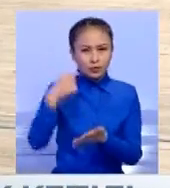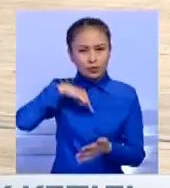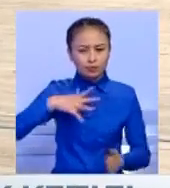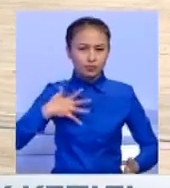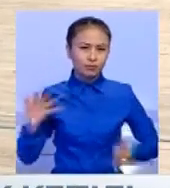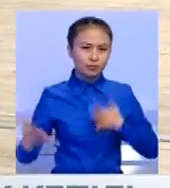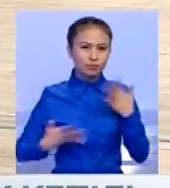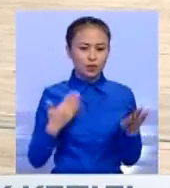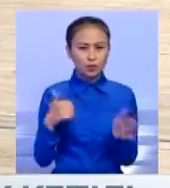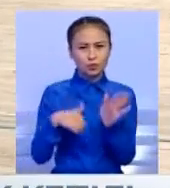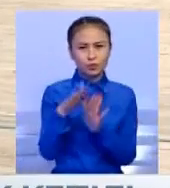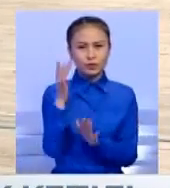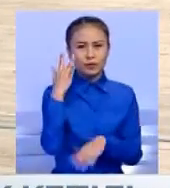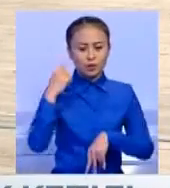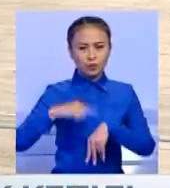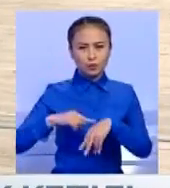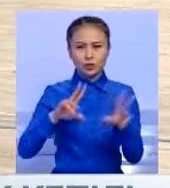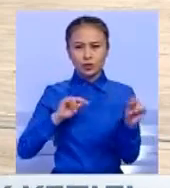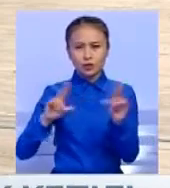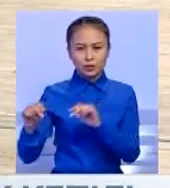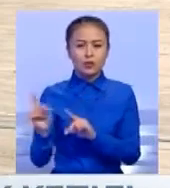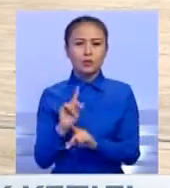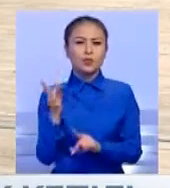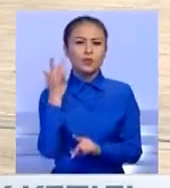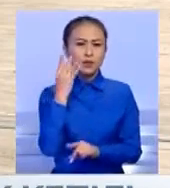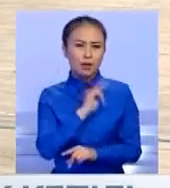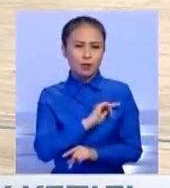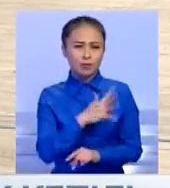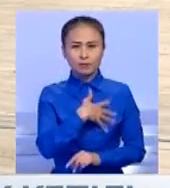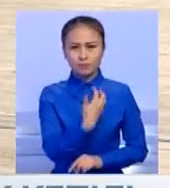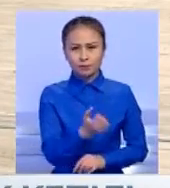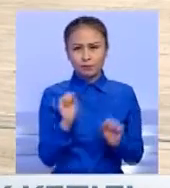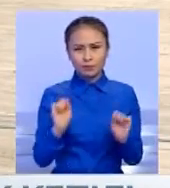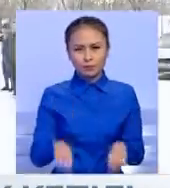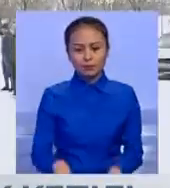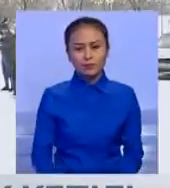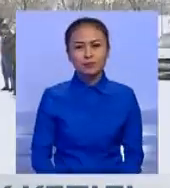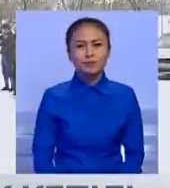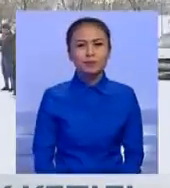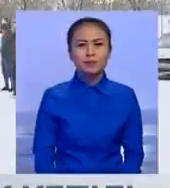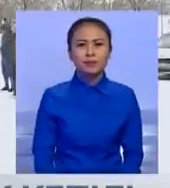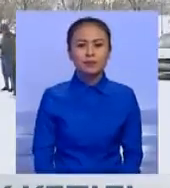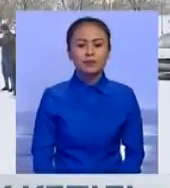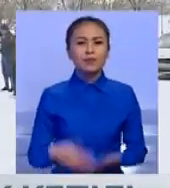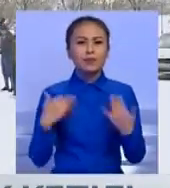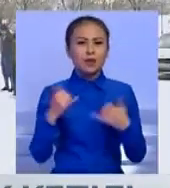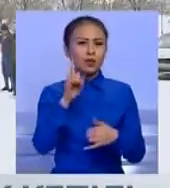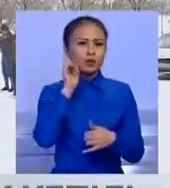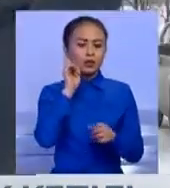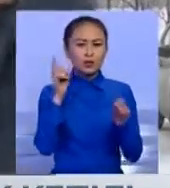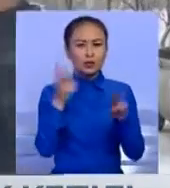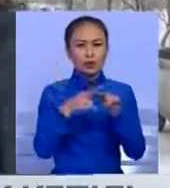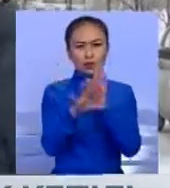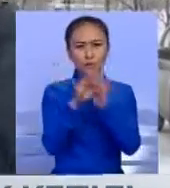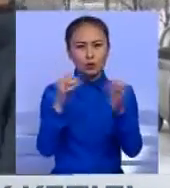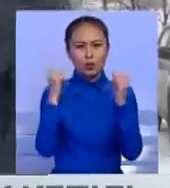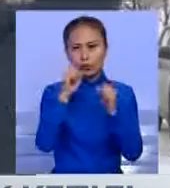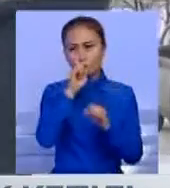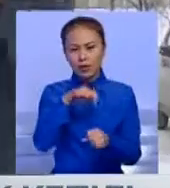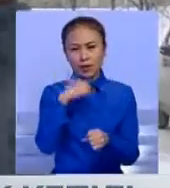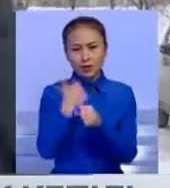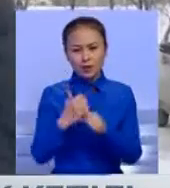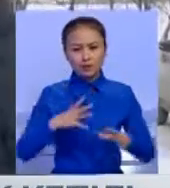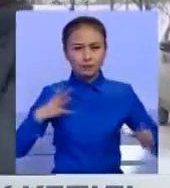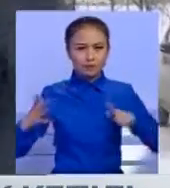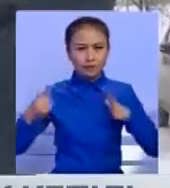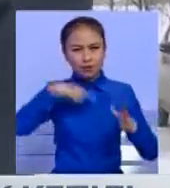сергітіп алуға не жетсін? Өзіңді бақытты сезінсең, жұмысты да өндіріп істеуге болады. спорт жас талғамайды. Ең бастысы, дене шынықтыруға